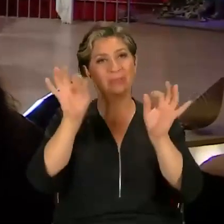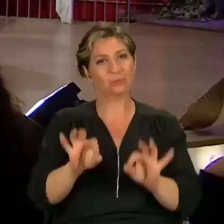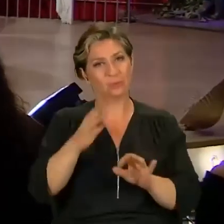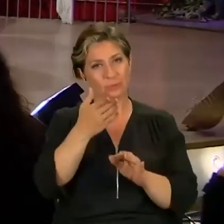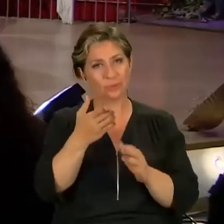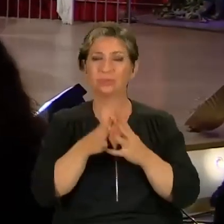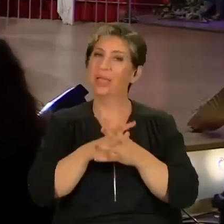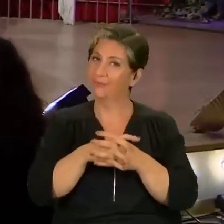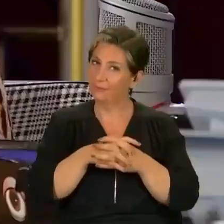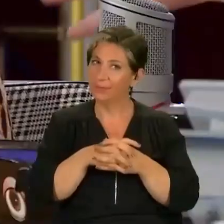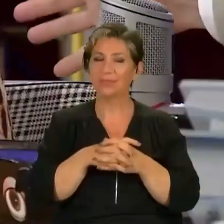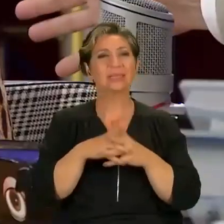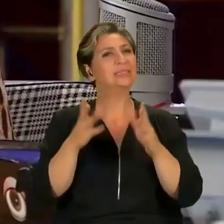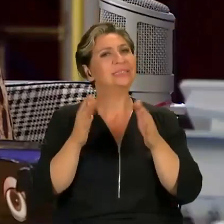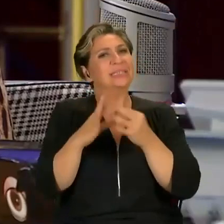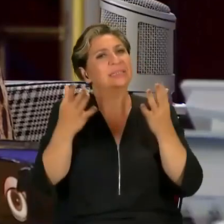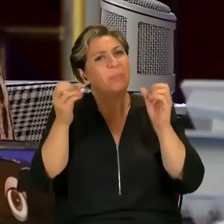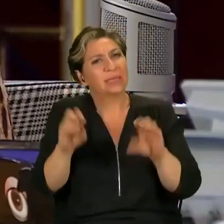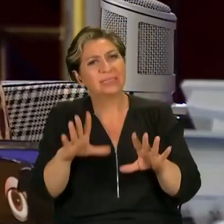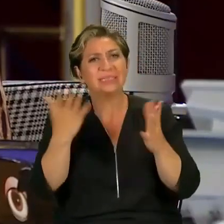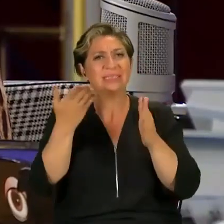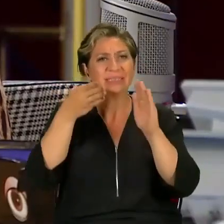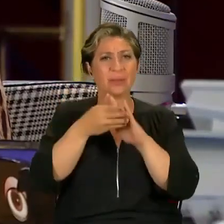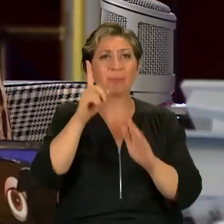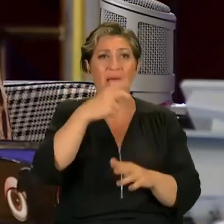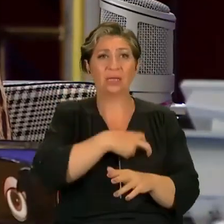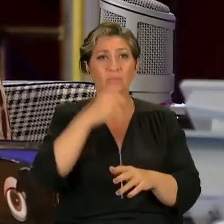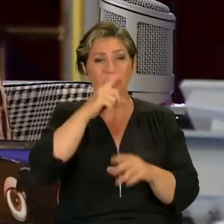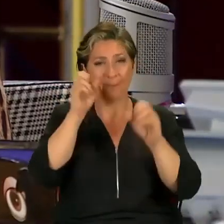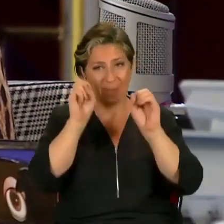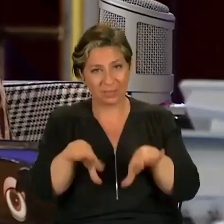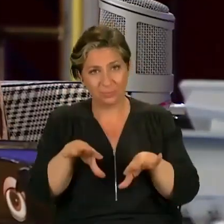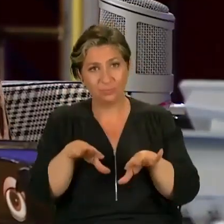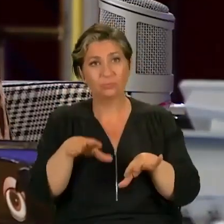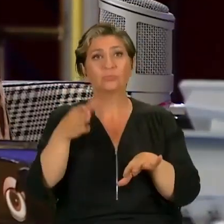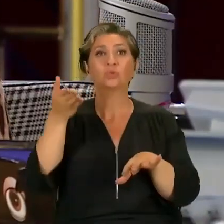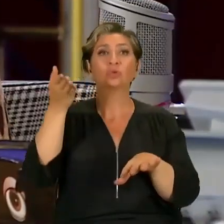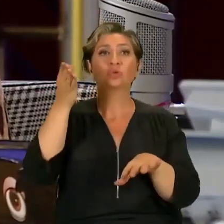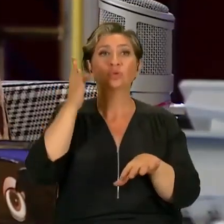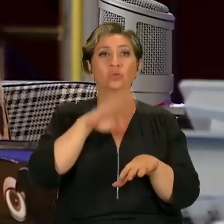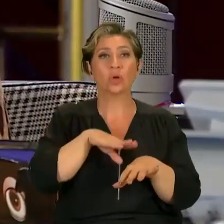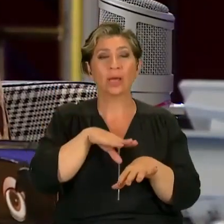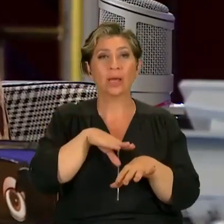dönüyorsunuz. Evet. Nasıl bıraktınız? Nasıl buldunuz şimdi? Bir aşk yüzünden bıraktım. Sonra